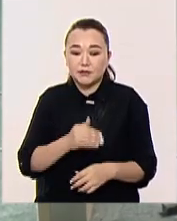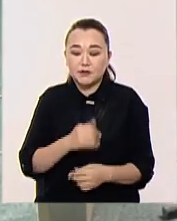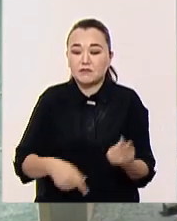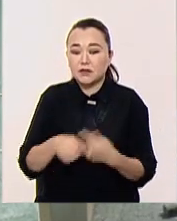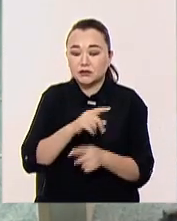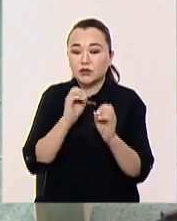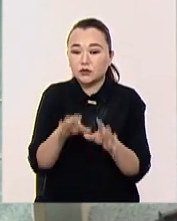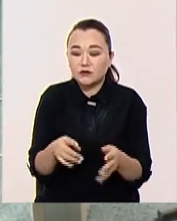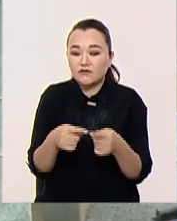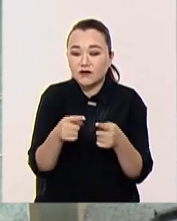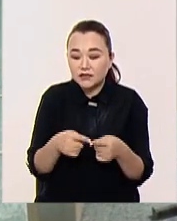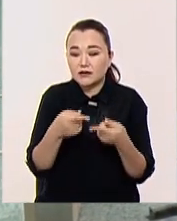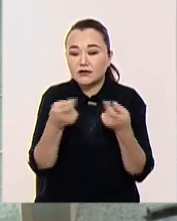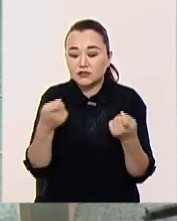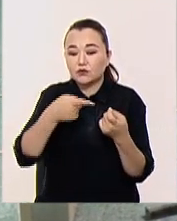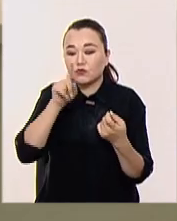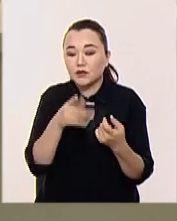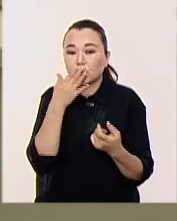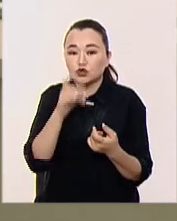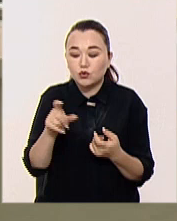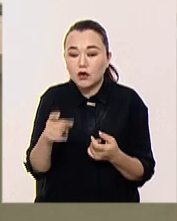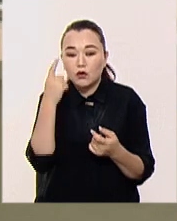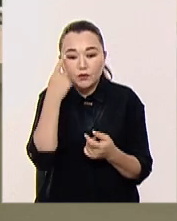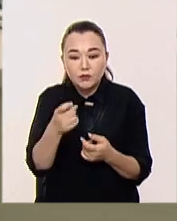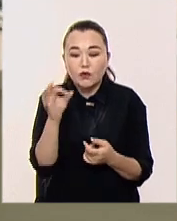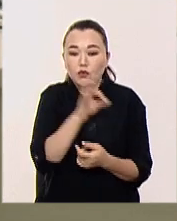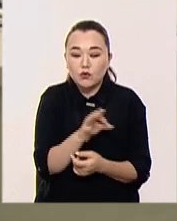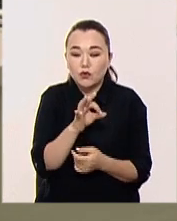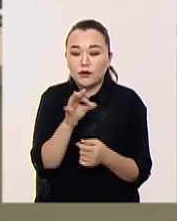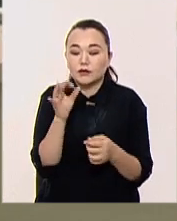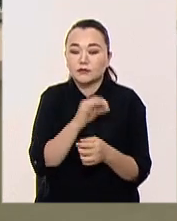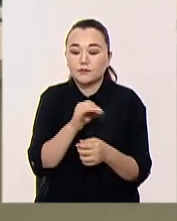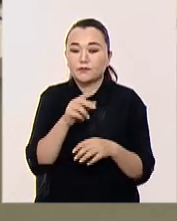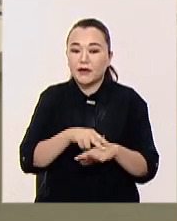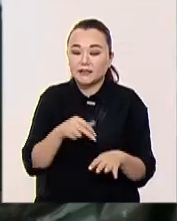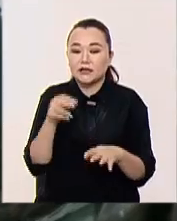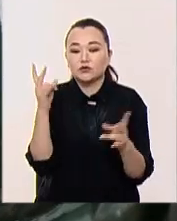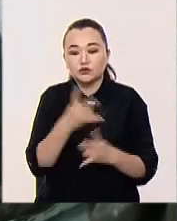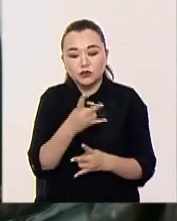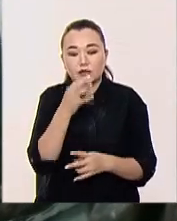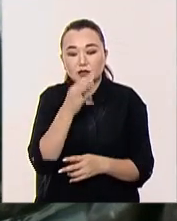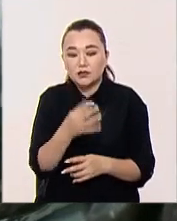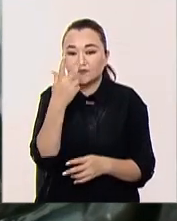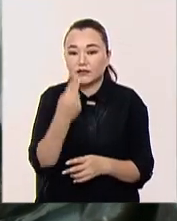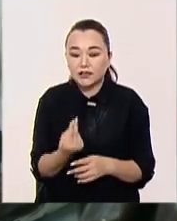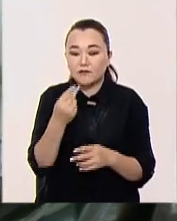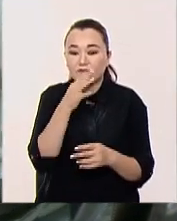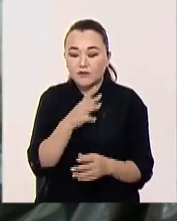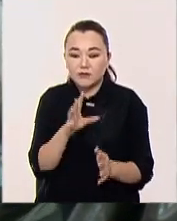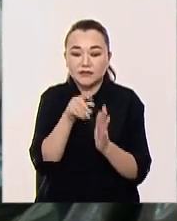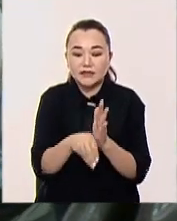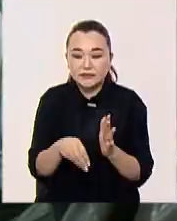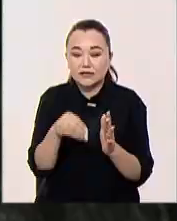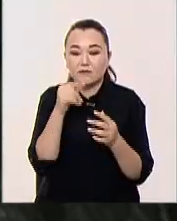сдающих квартиры и гостиничные номера иностранцам, уведомлять об этом правоохранителей. Делать это необходимо в течение 3 дней с момента заселения.